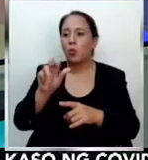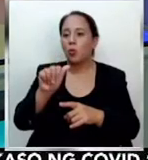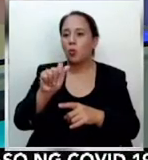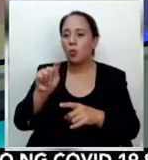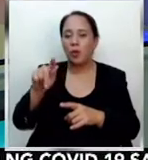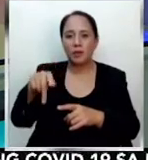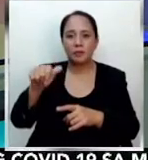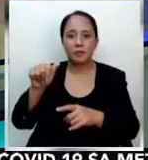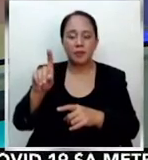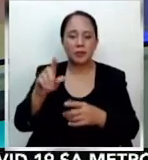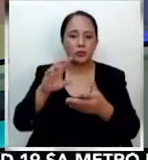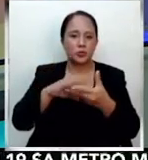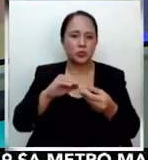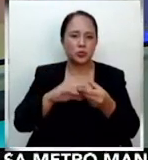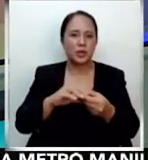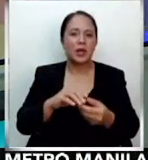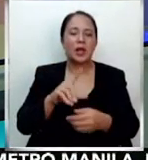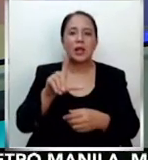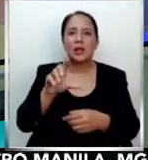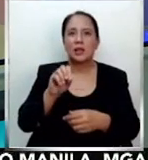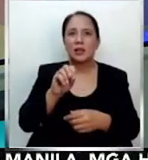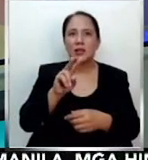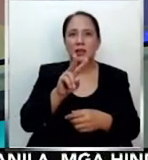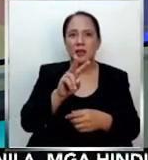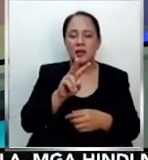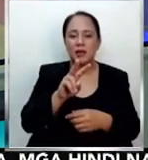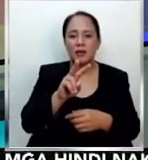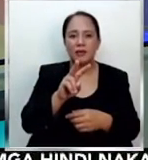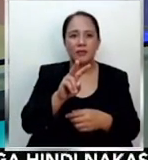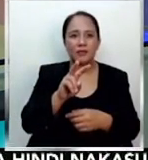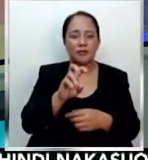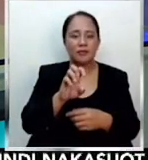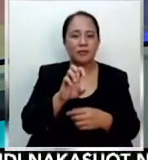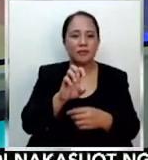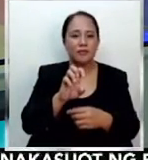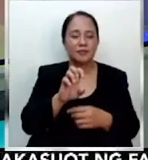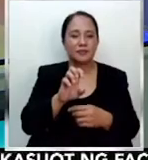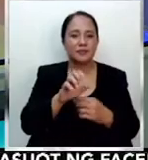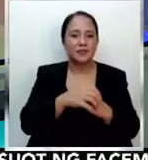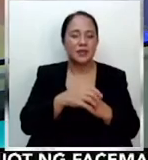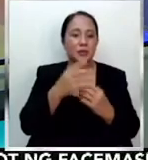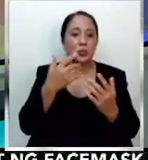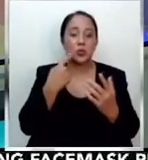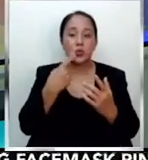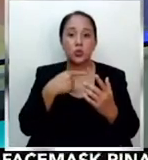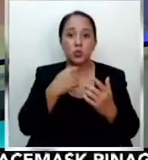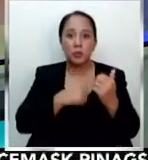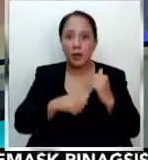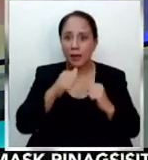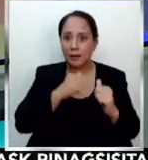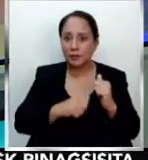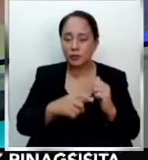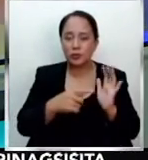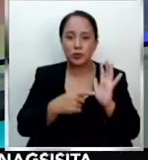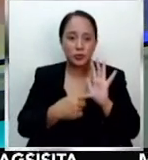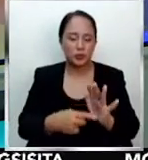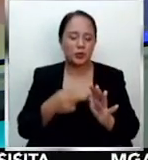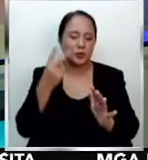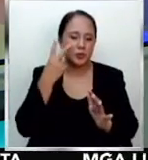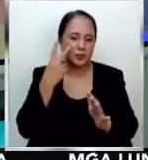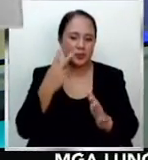riyan ang Love is Caught in His Arms, ang magbibigay buhay sa mga karakter kilalanin sa chika ni Aubrey